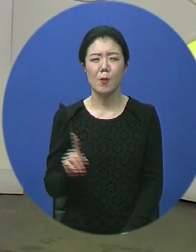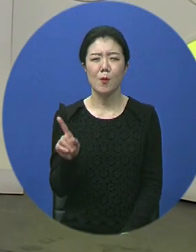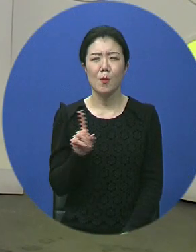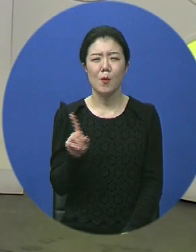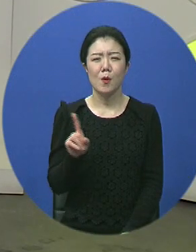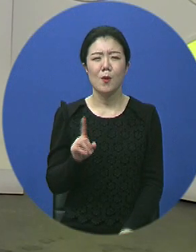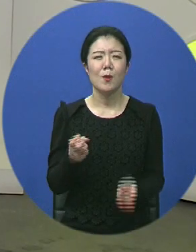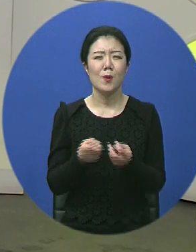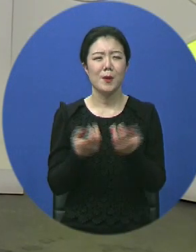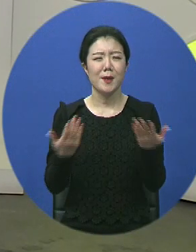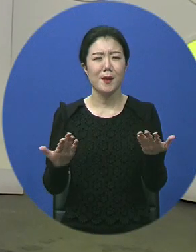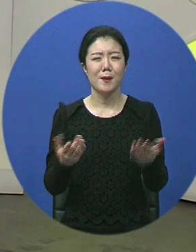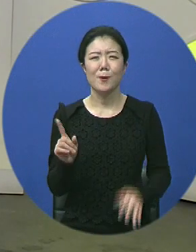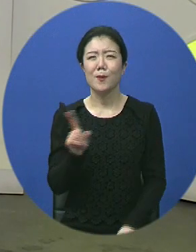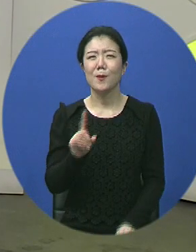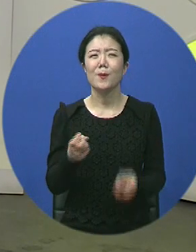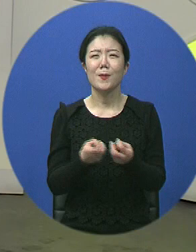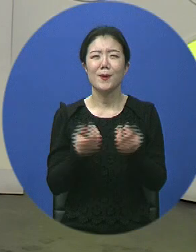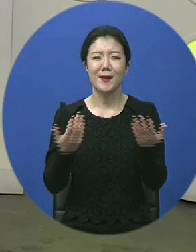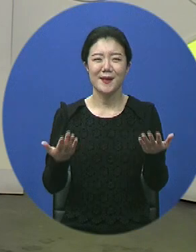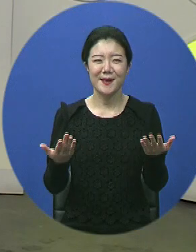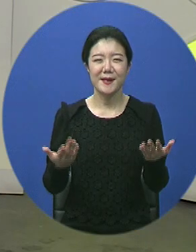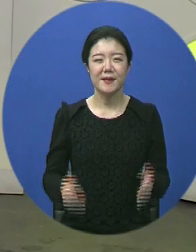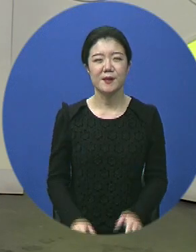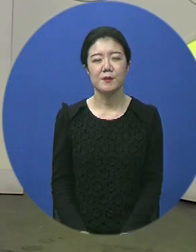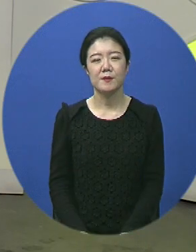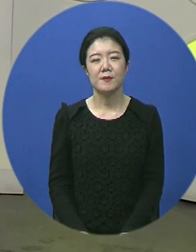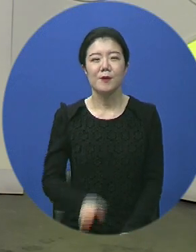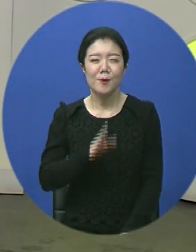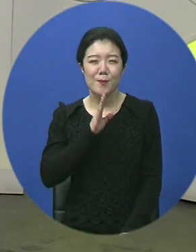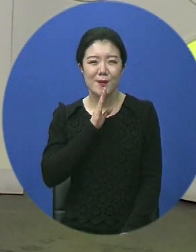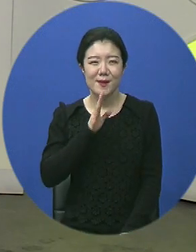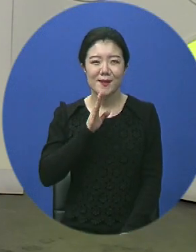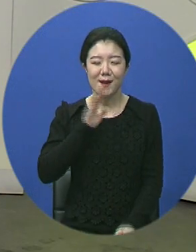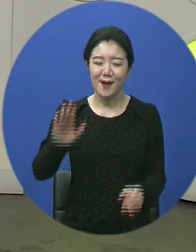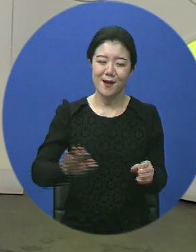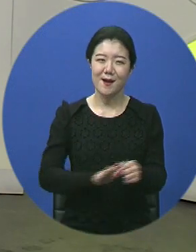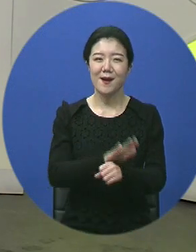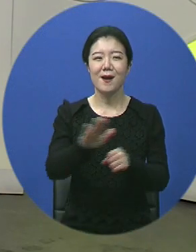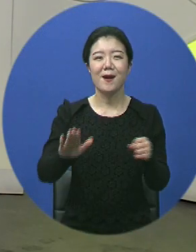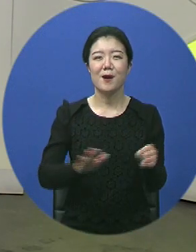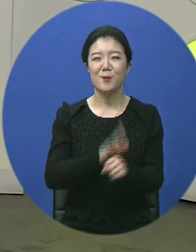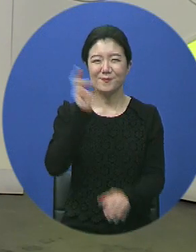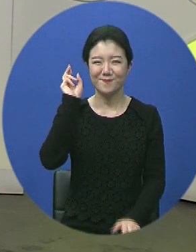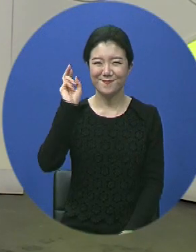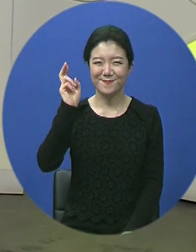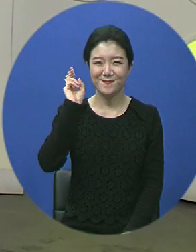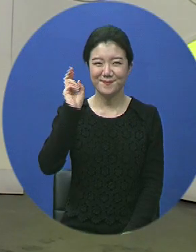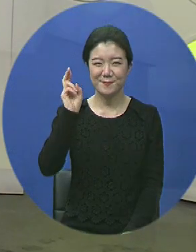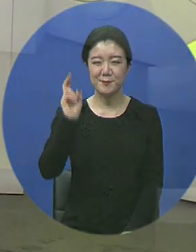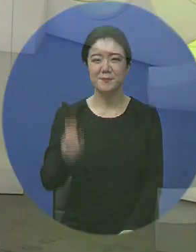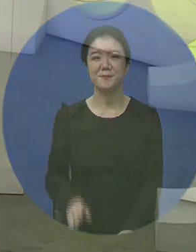어쩌면 좋아, 어쩌면 좋아, 정말 정말 사나